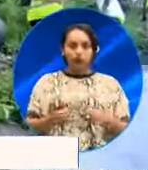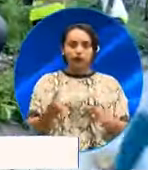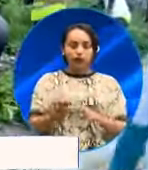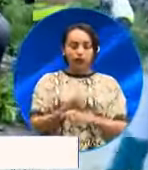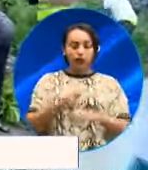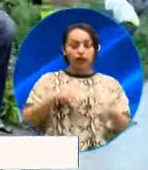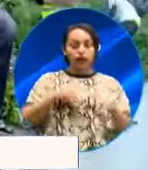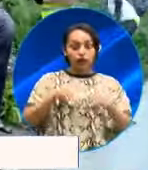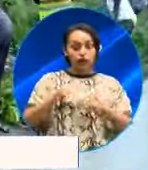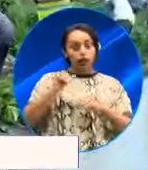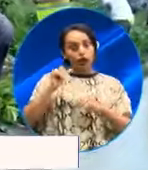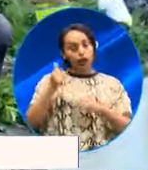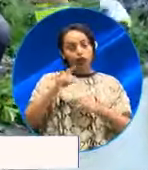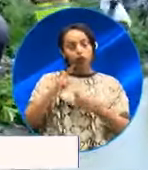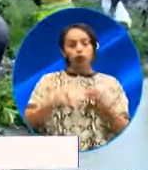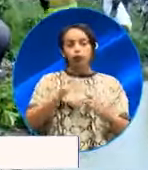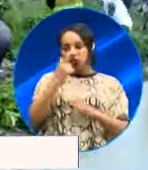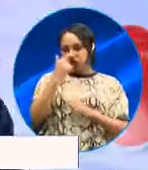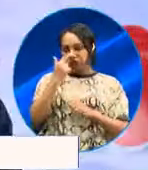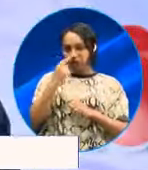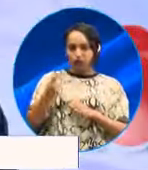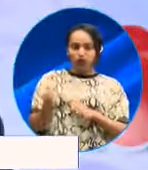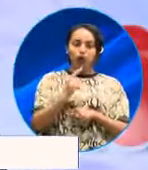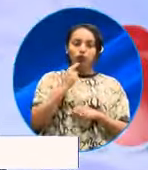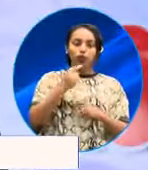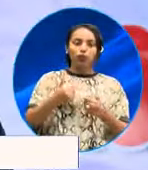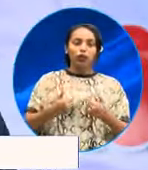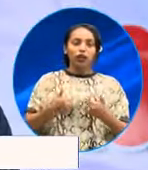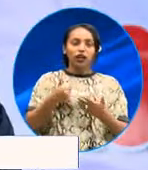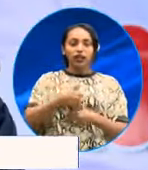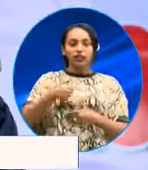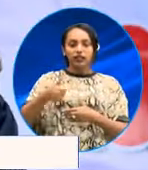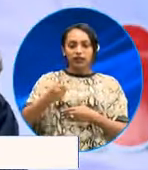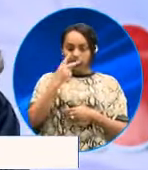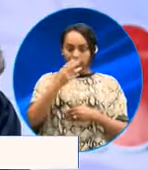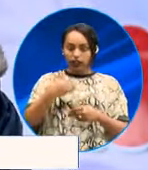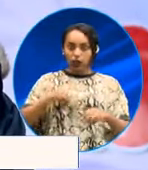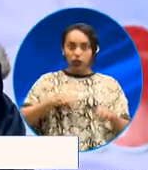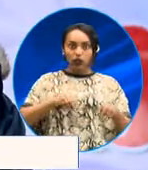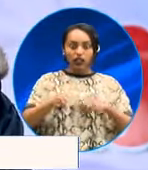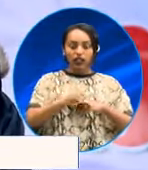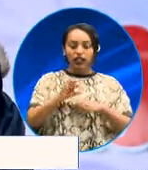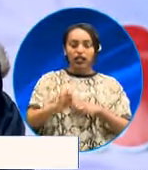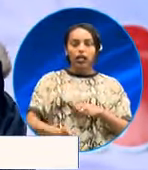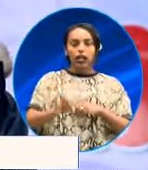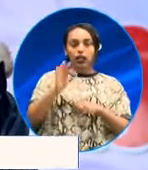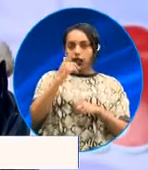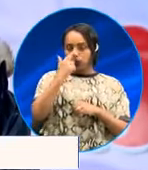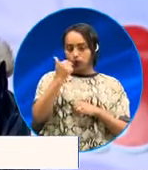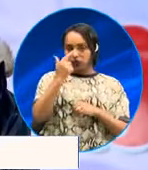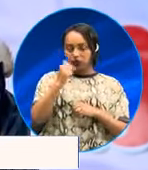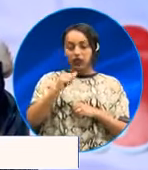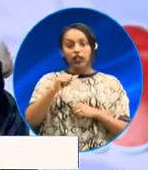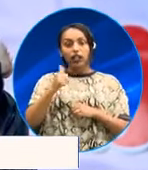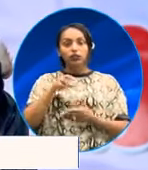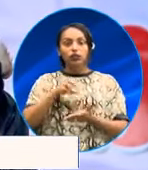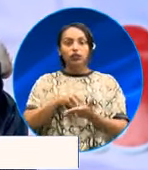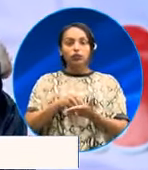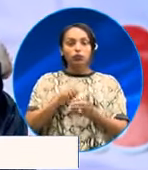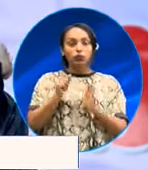የሚገኘው እንቅስቃሴ ለሌሎች ክልሎች ተሞክሮ የሚሆን ነው ብለዋል። አዲስ አበባ የታየው ንቅናቄና የተገኘው ተሞክሮ